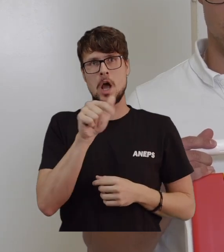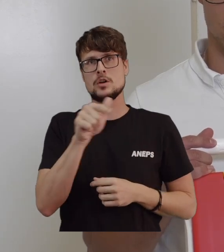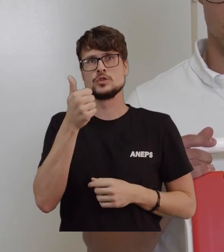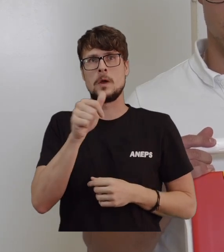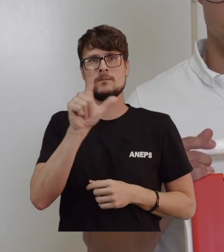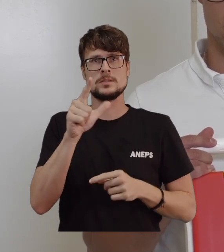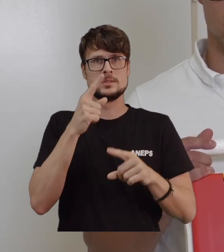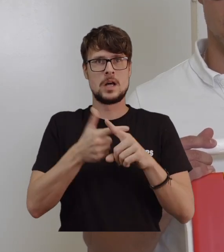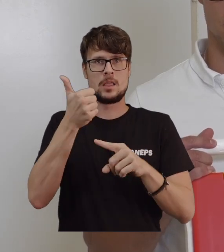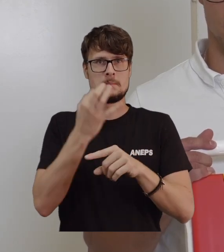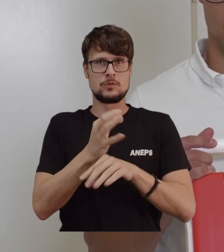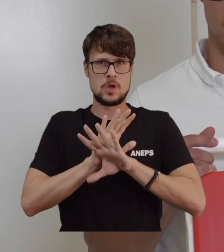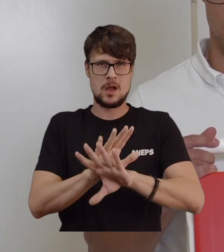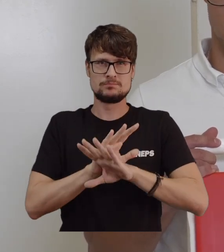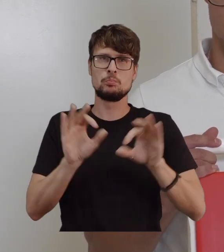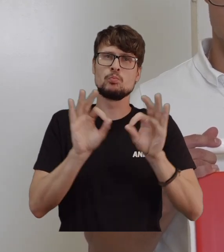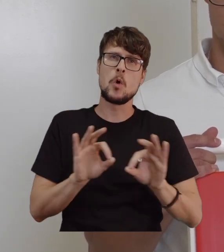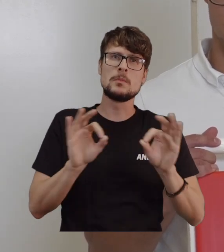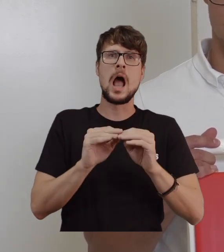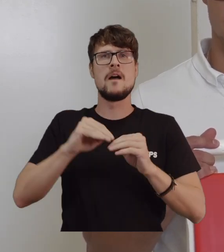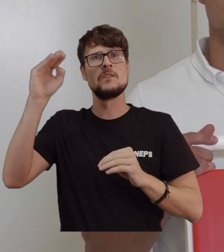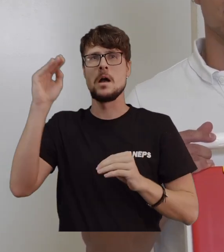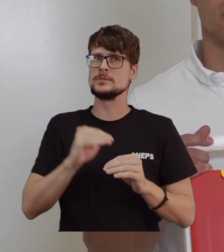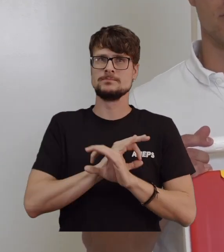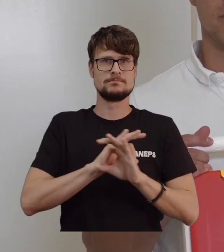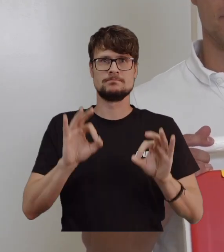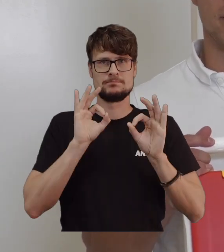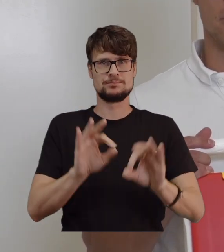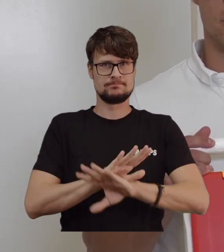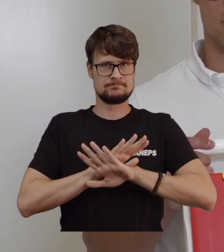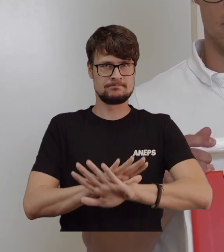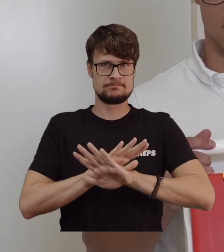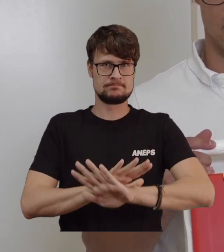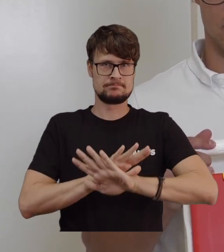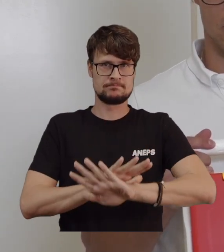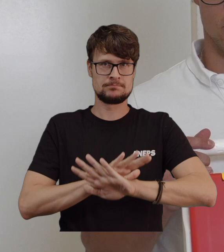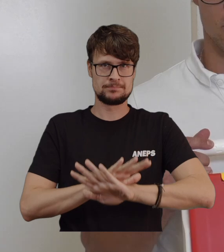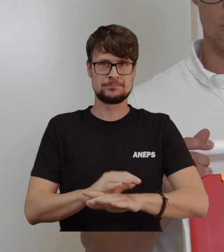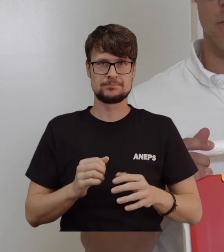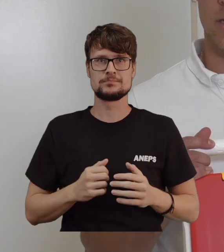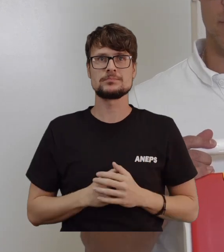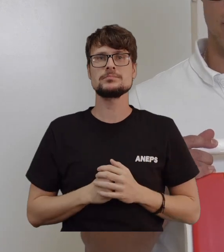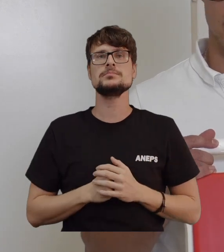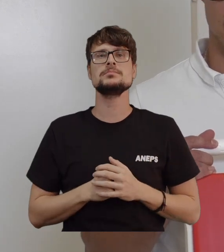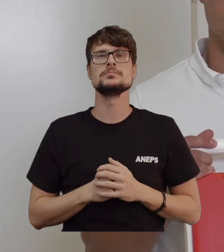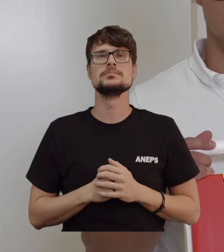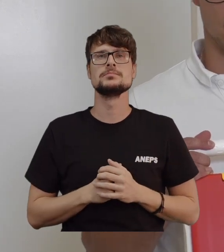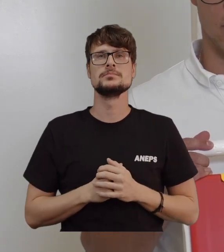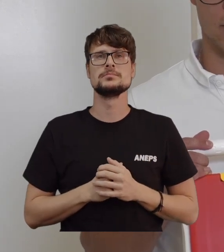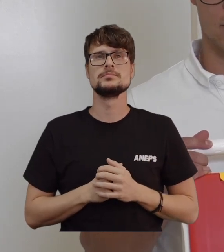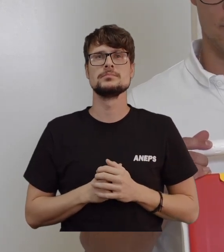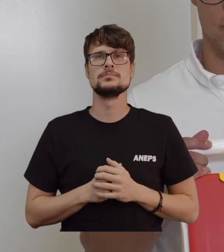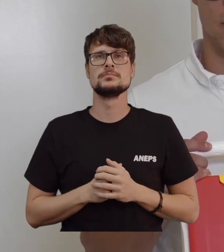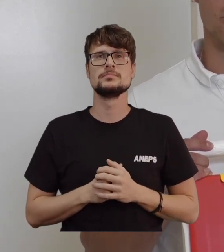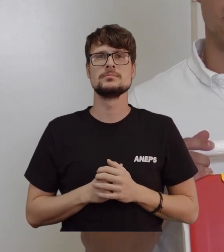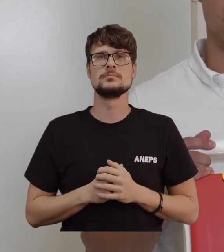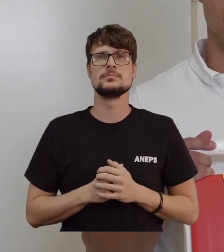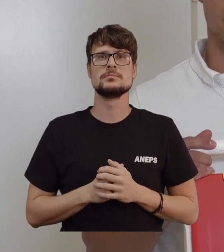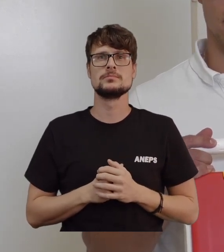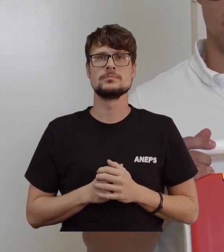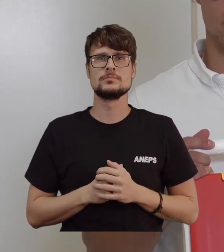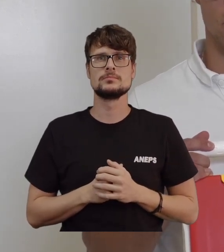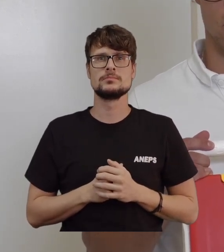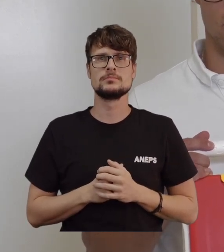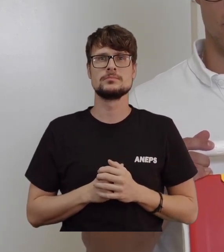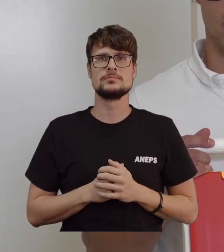za minútu, k čomu nám pomôže metronóm, do hĺbky 5 až 6 cm, nie menej, nie viac, a